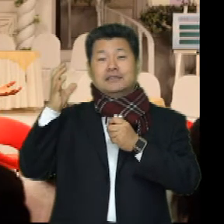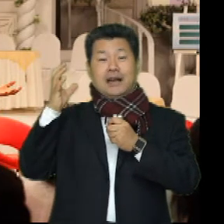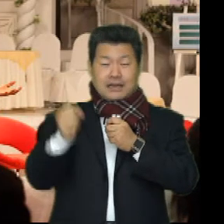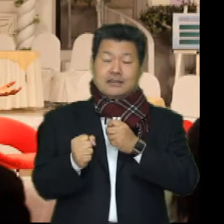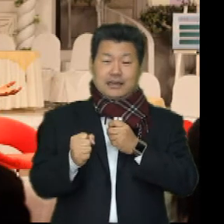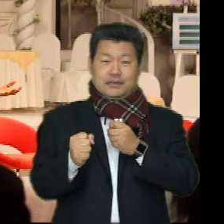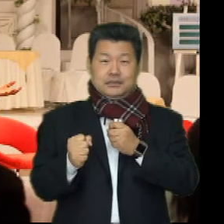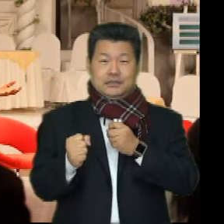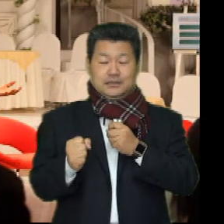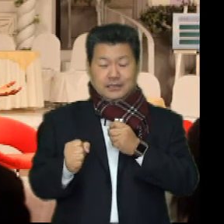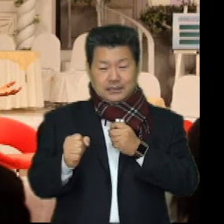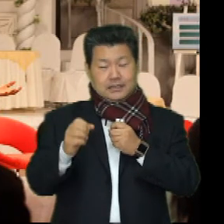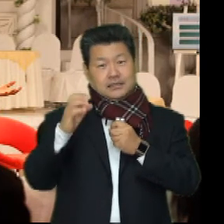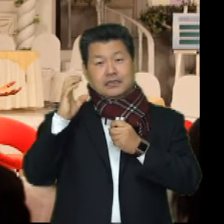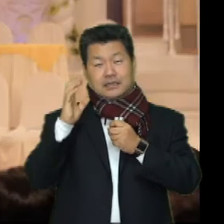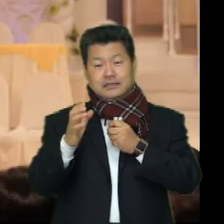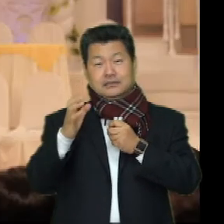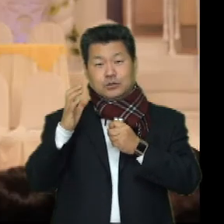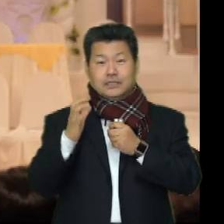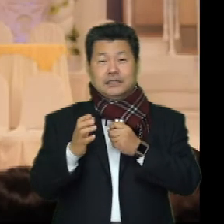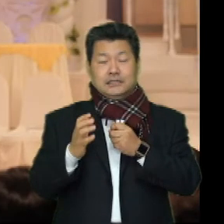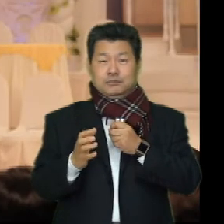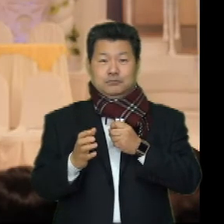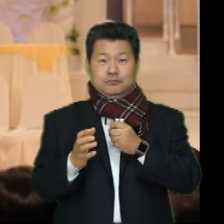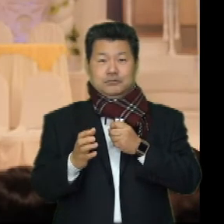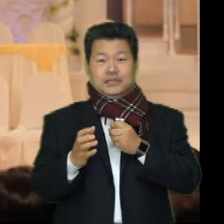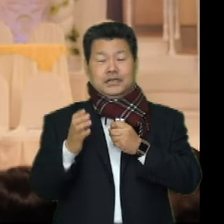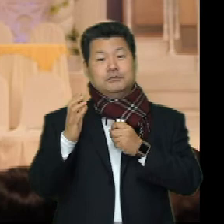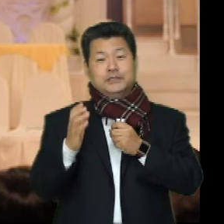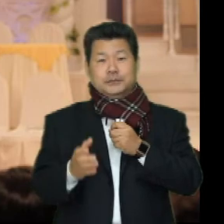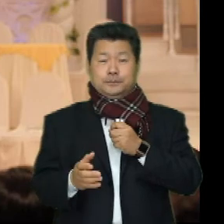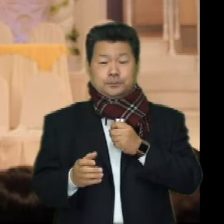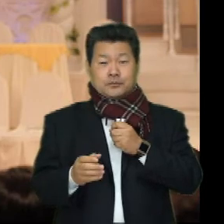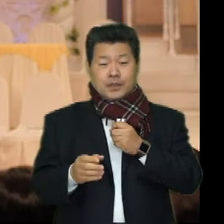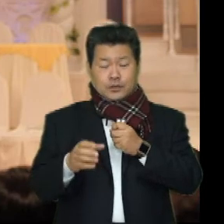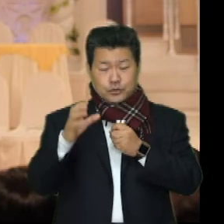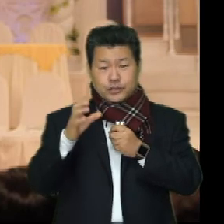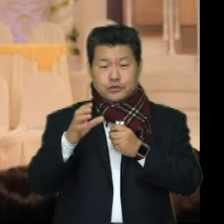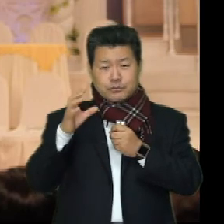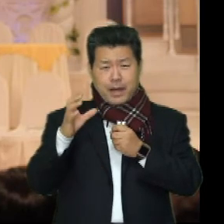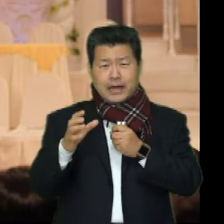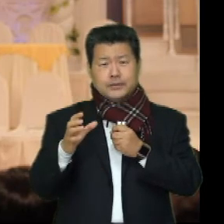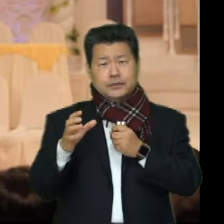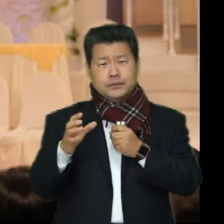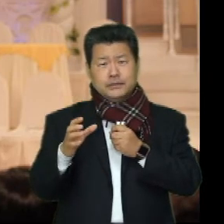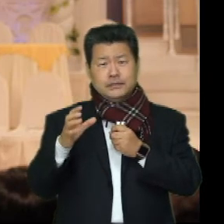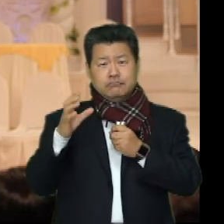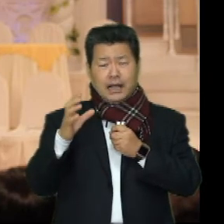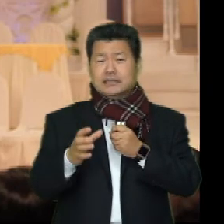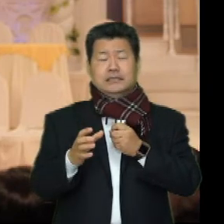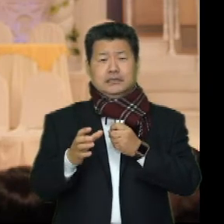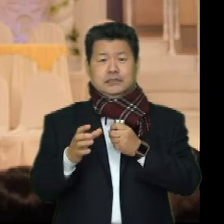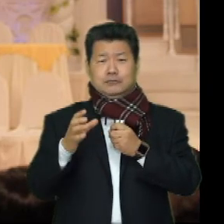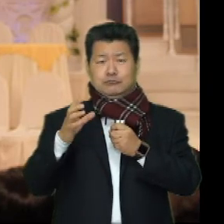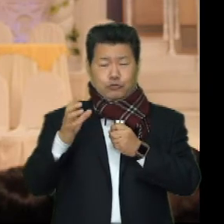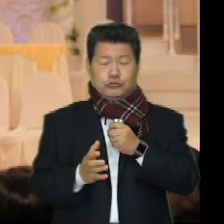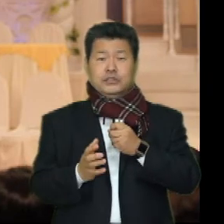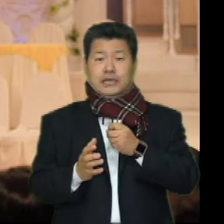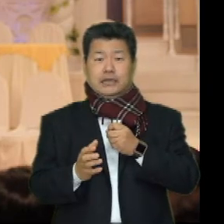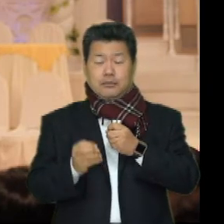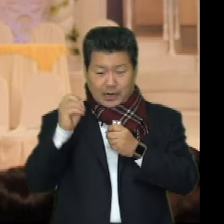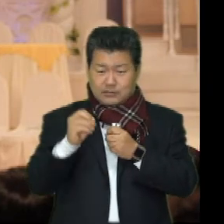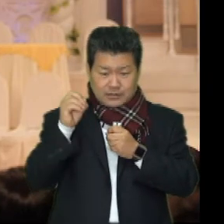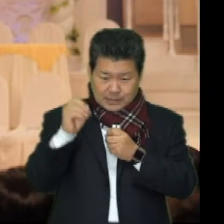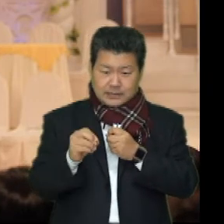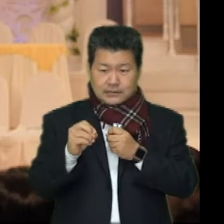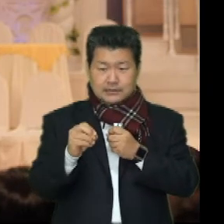이제 깨맛을 알한 거예요. 근데 제가 잘 가는 그 황태집 이제 할머니는 유인균 발효의 맛을